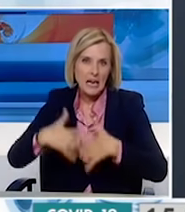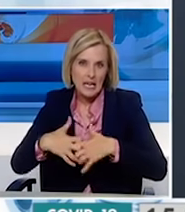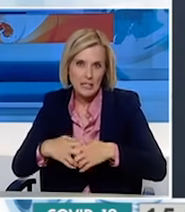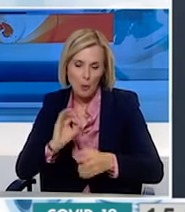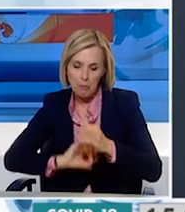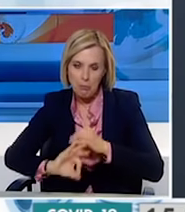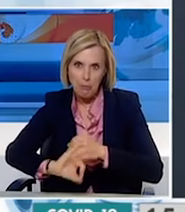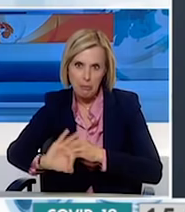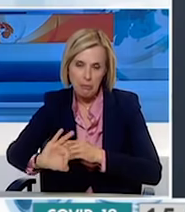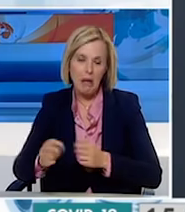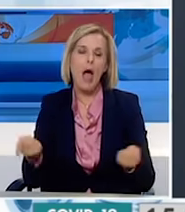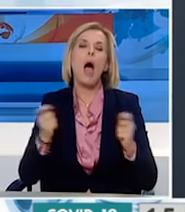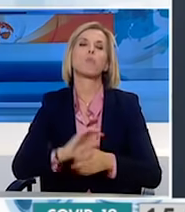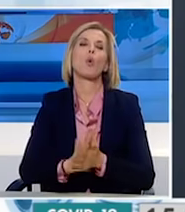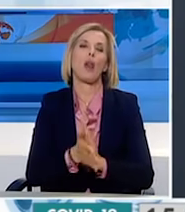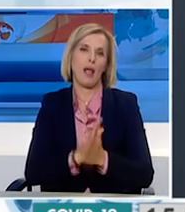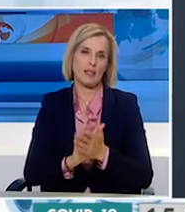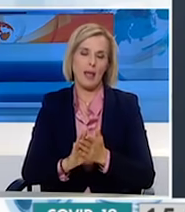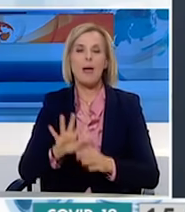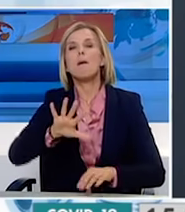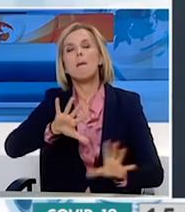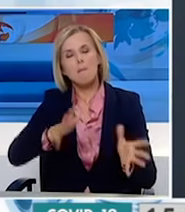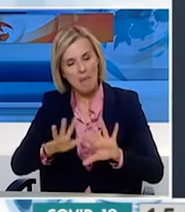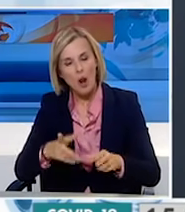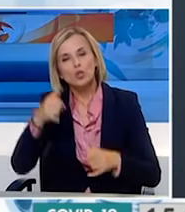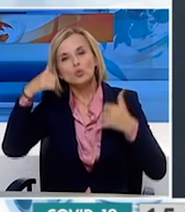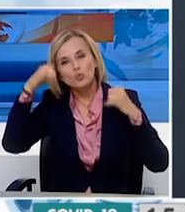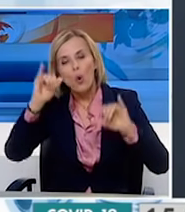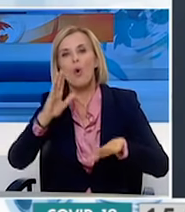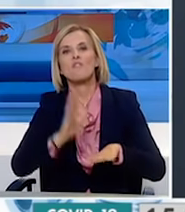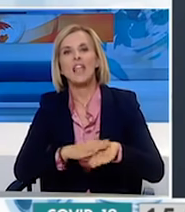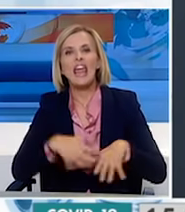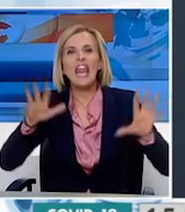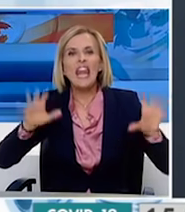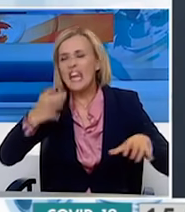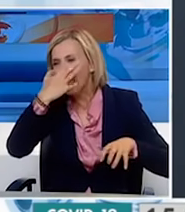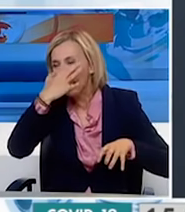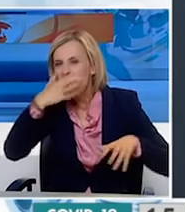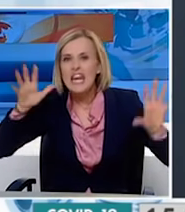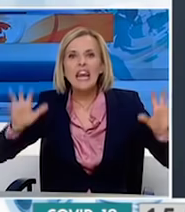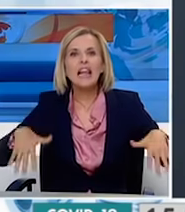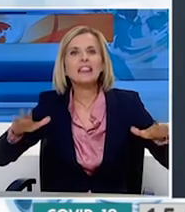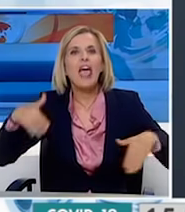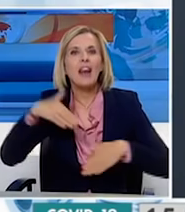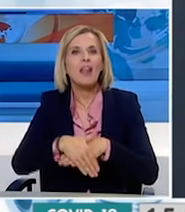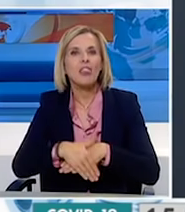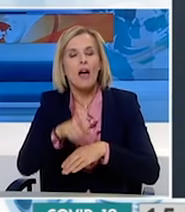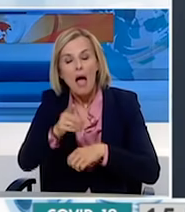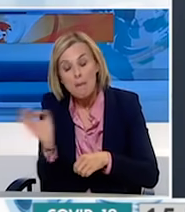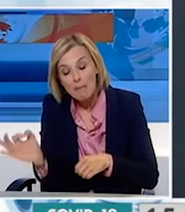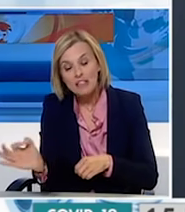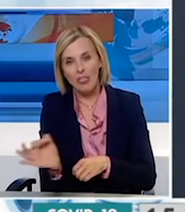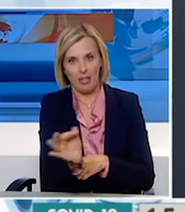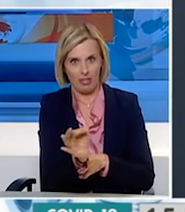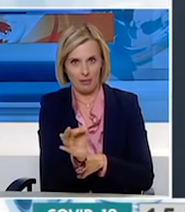Τρίτον, με τα μέχρι τώρα δεδομένα, επιβεβαιώνεται αυτό που έως τώρα πιστεύουμε, πως ο ιός δεν μεταλλάσσεται πέραν του αναμενωμένου. Πάντως είναι σίγουρα λιγότερο